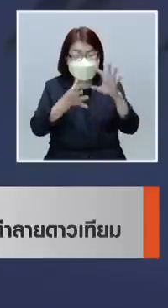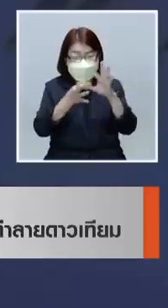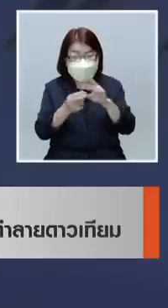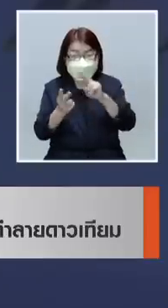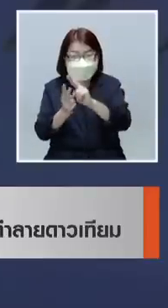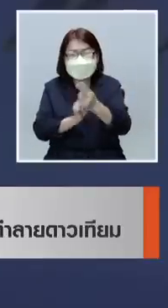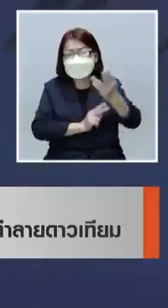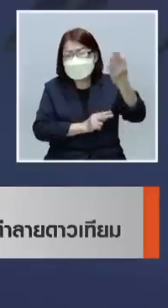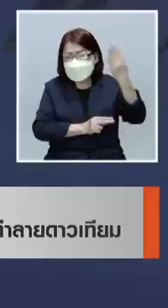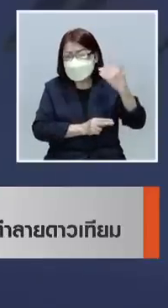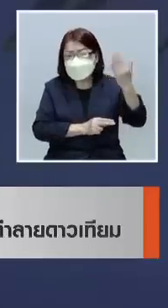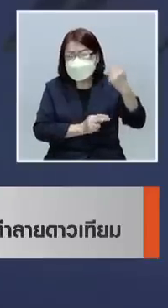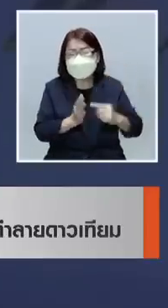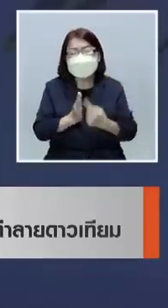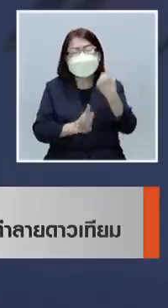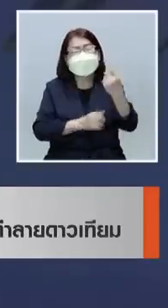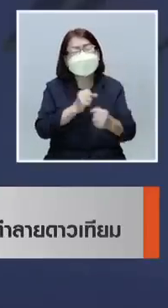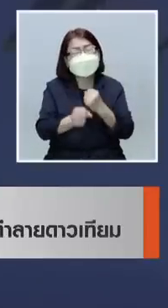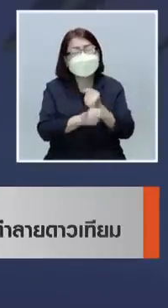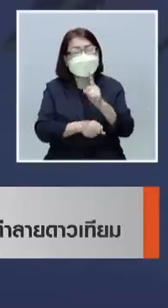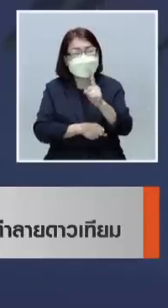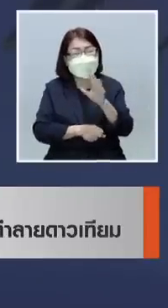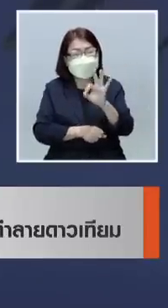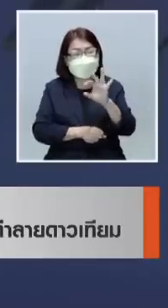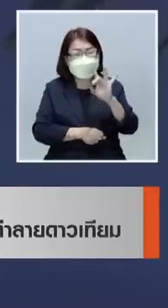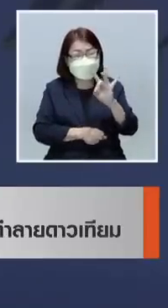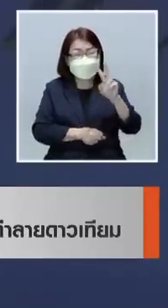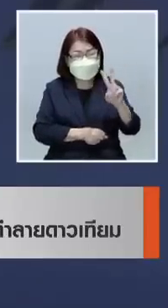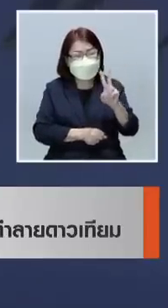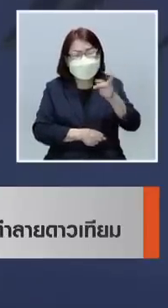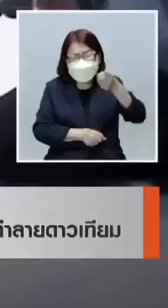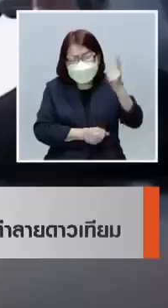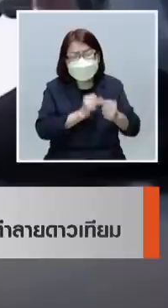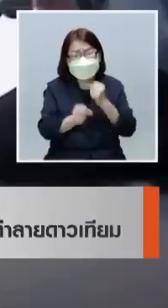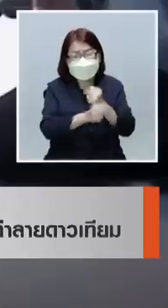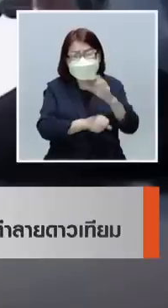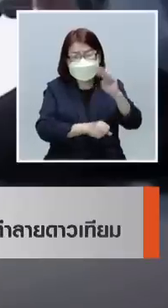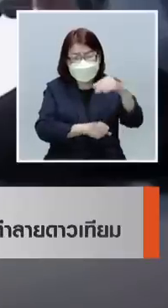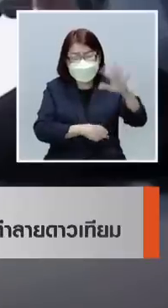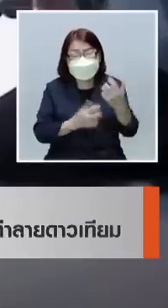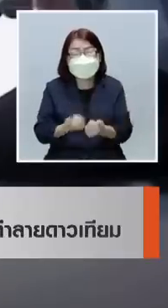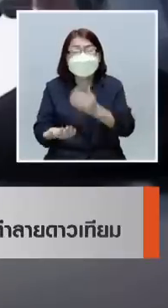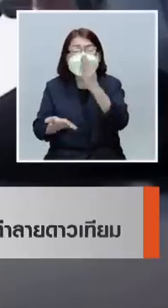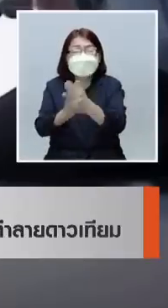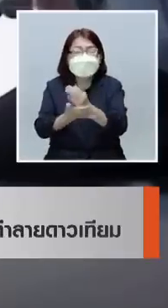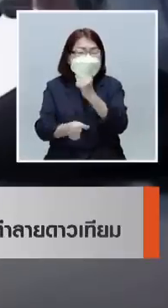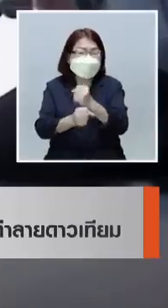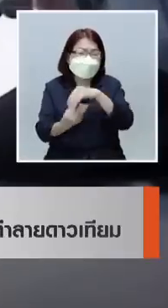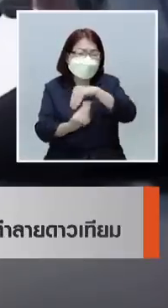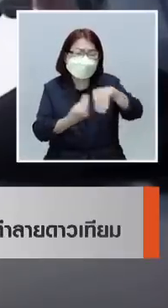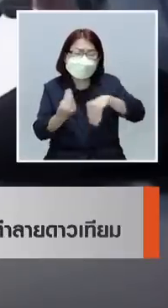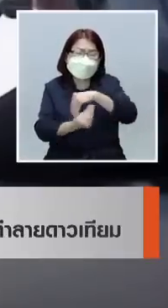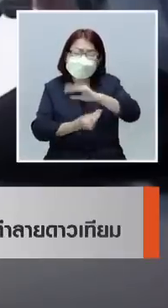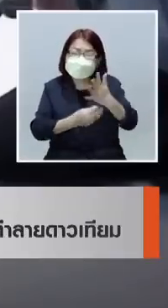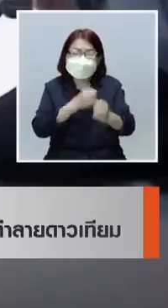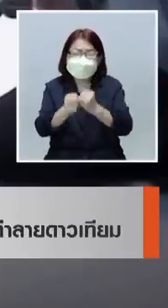เก่ารัสเซียเริ่มใช้มาตั้งแต่ปี1982หรือเกือบ40ปีก่อนแล้วแล้วก็หยุดการทำงานไปหลายปีแล้วด้วยค่ะทีนี้